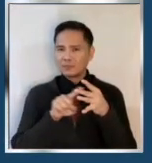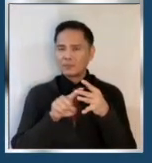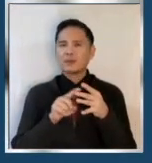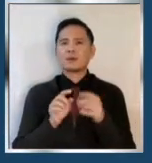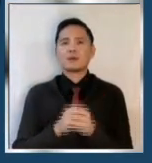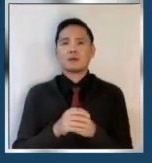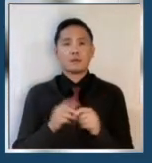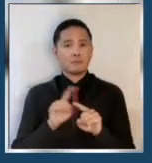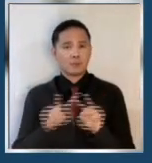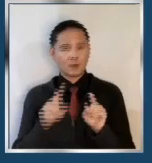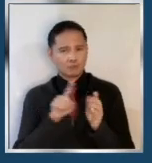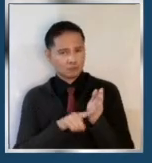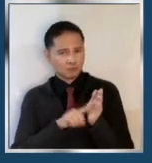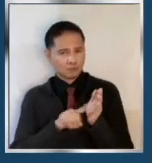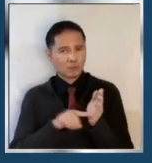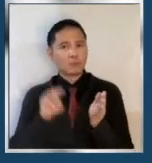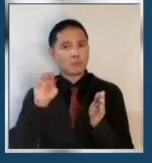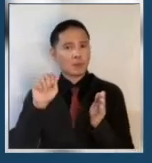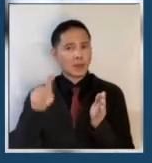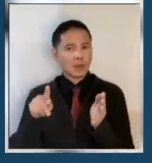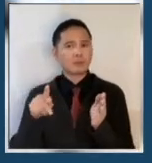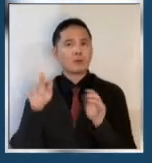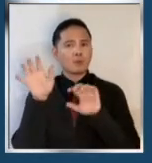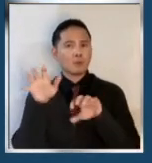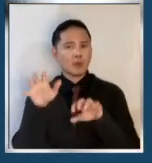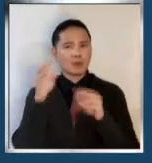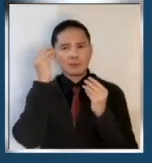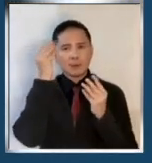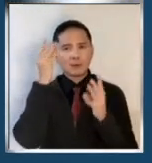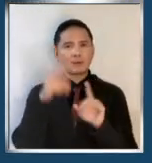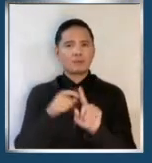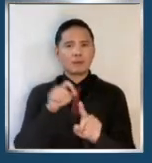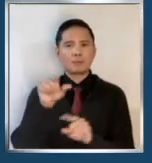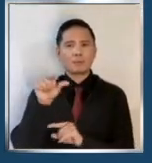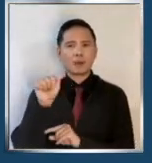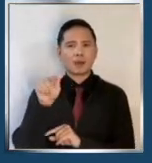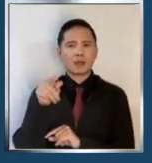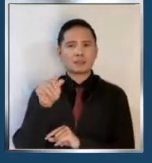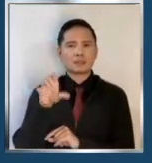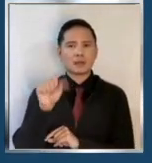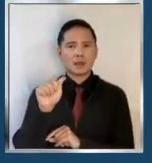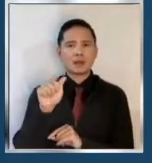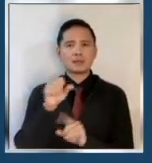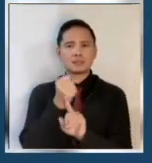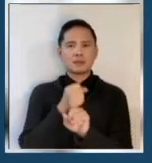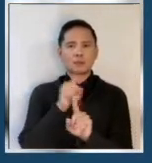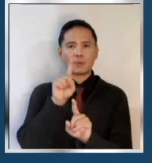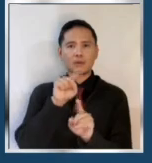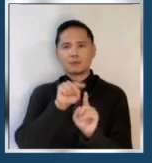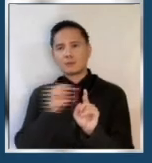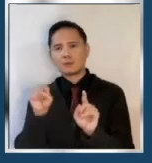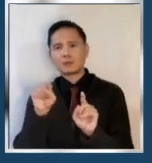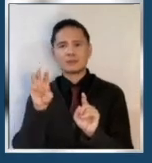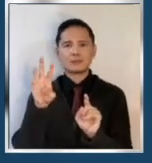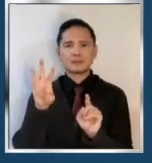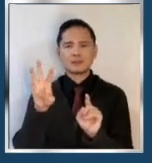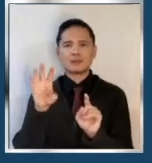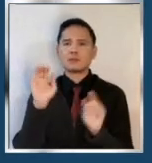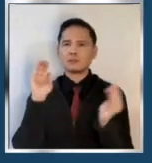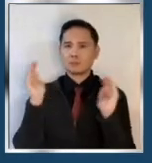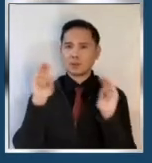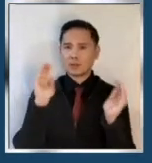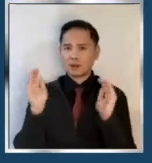mapa, actual rainfall data po yan ng PAGASA from September 1 to 16. Yan ay kung ikukumpara mo yung natanggap na